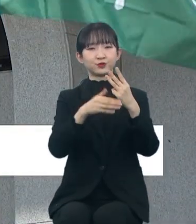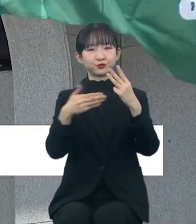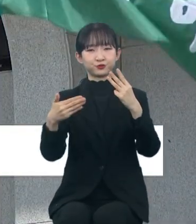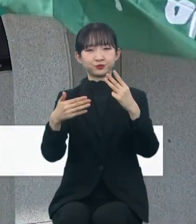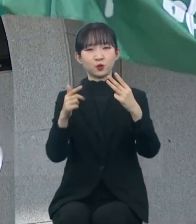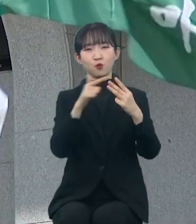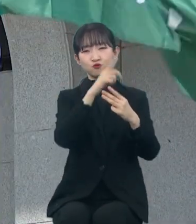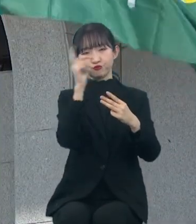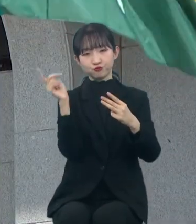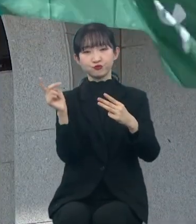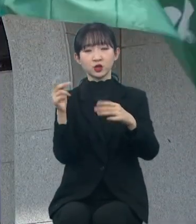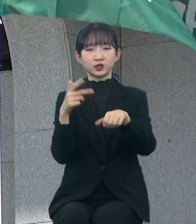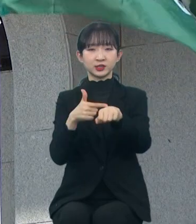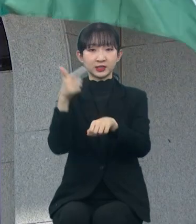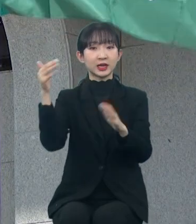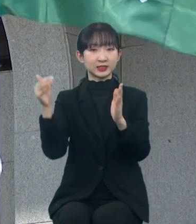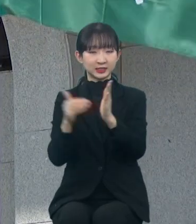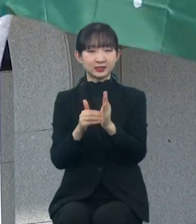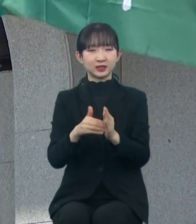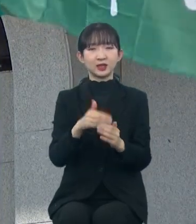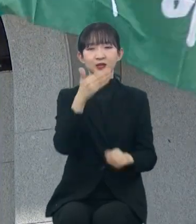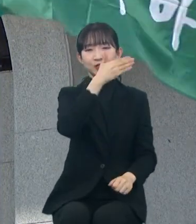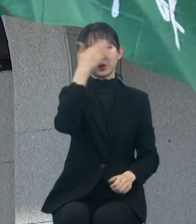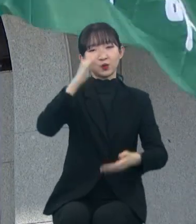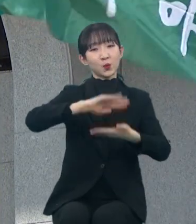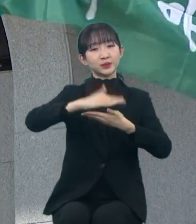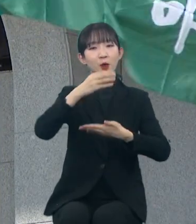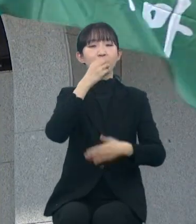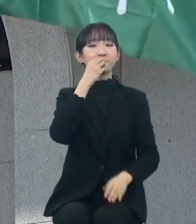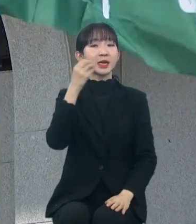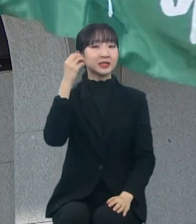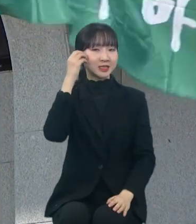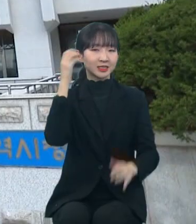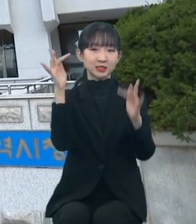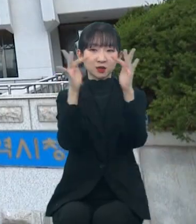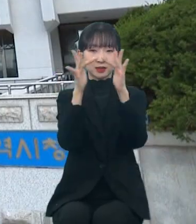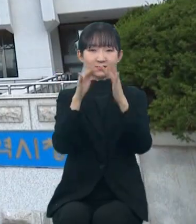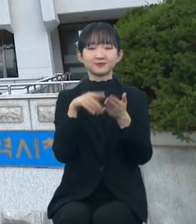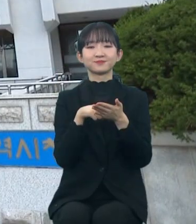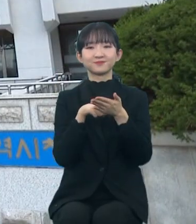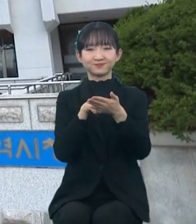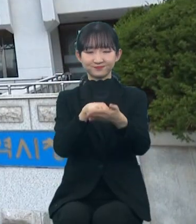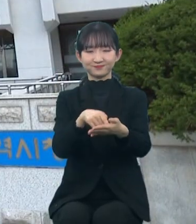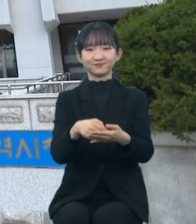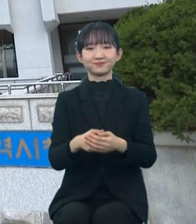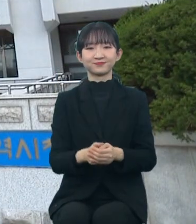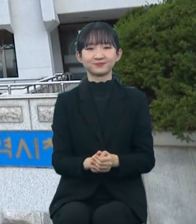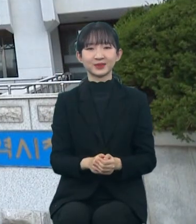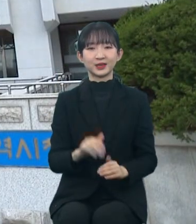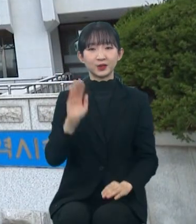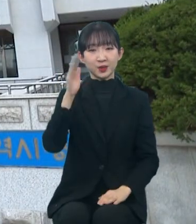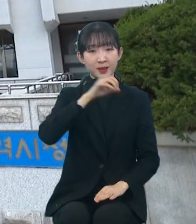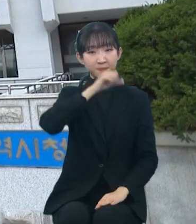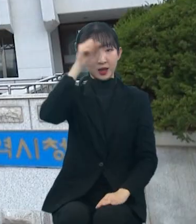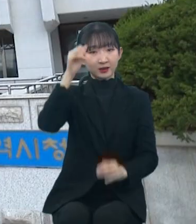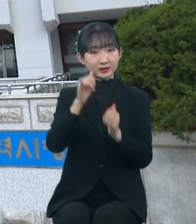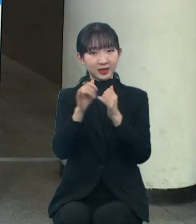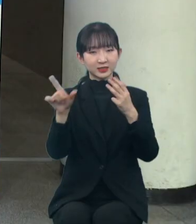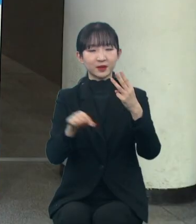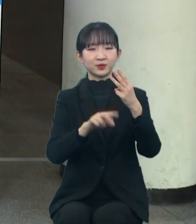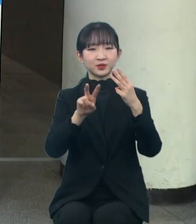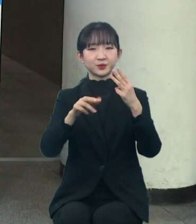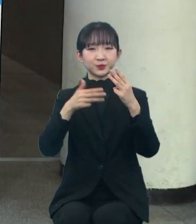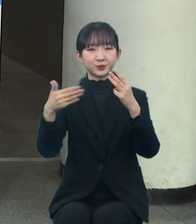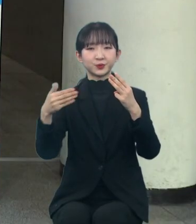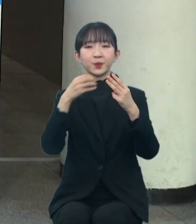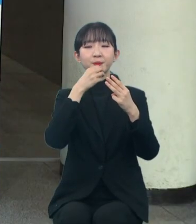6시까지 가능합니다. 청년 통장 홈페이지를 통해 온라인으로 신청하면 됩니다. 최종 선정자는 3월 29일